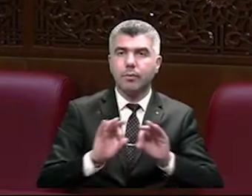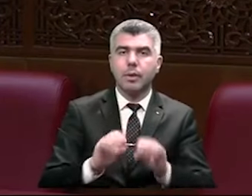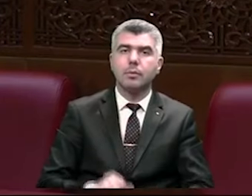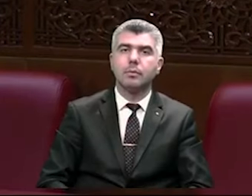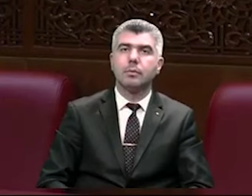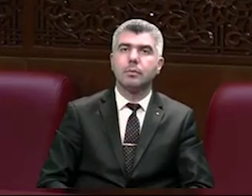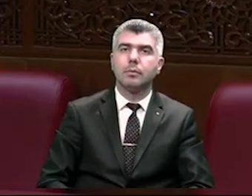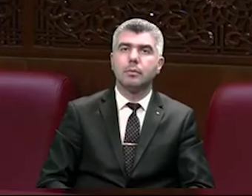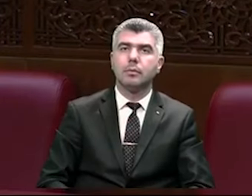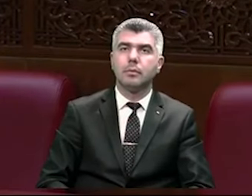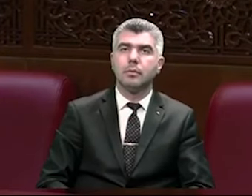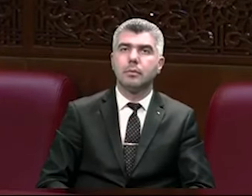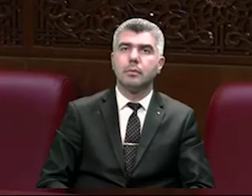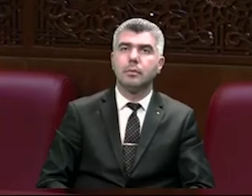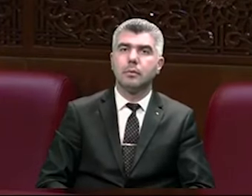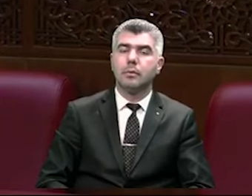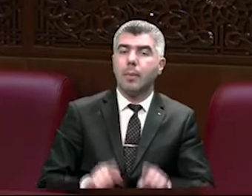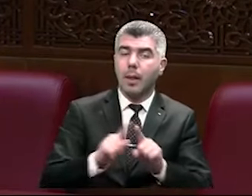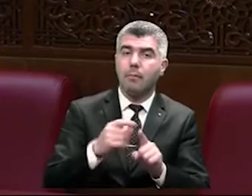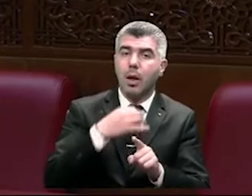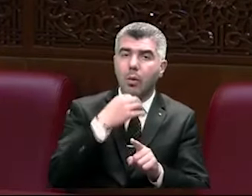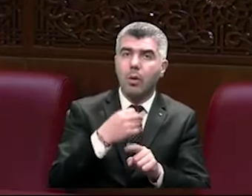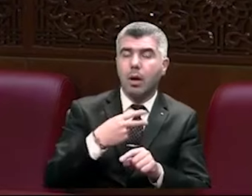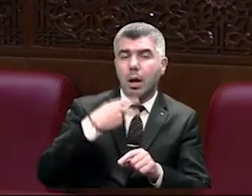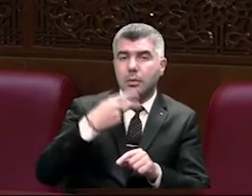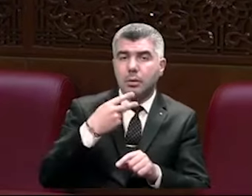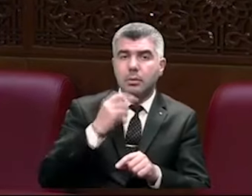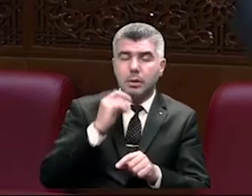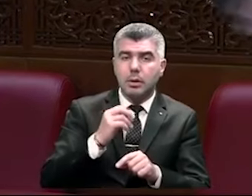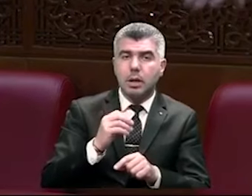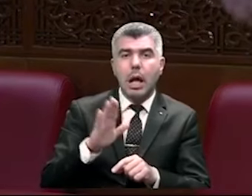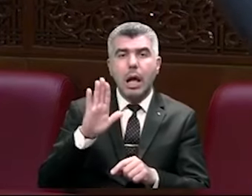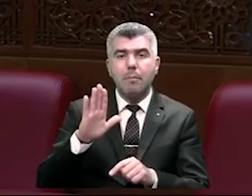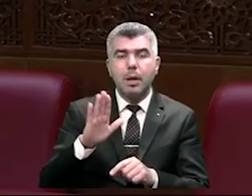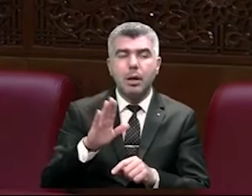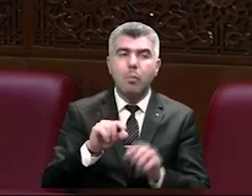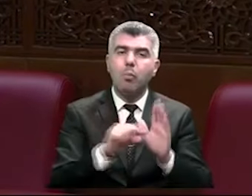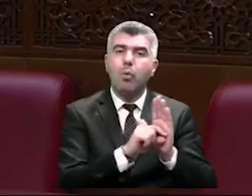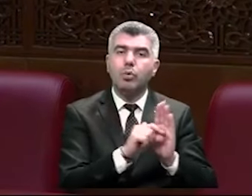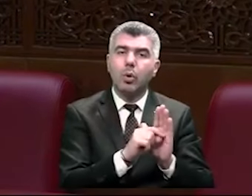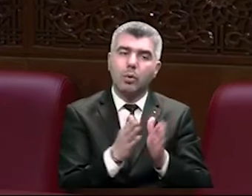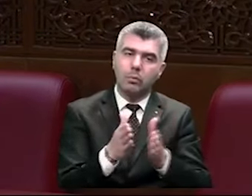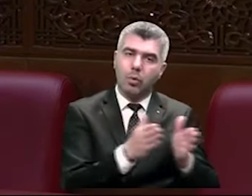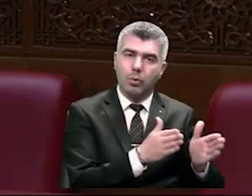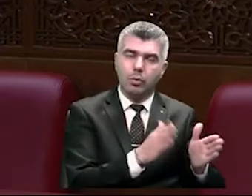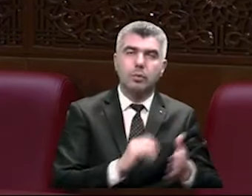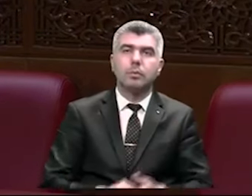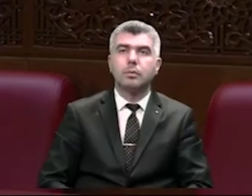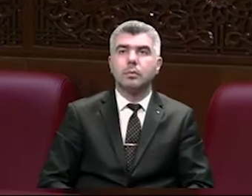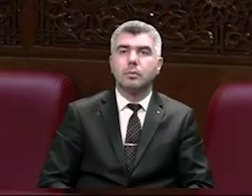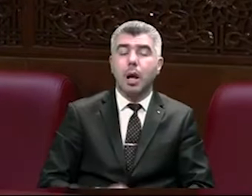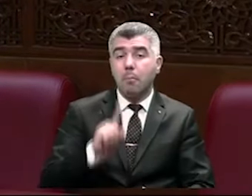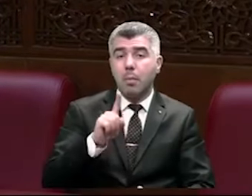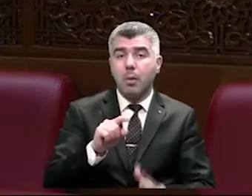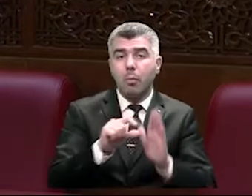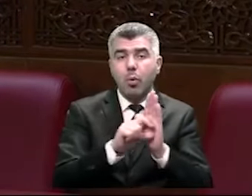هذ نقدر نتكلم ويكون عندي خبره في مواضيع اخرى ولكن في